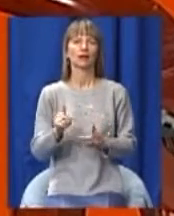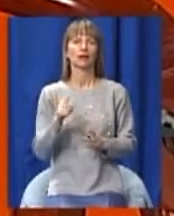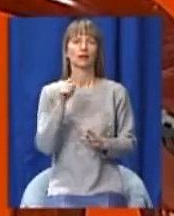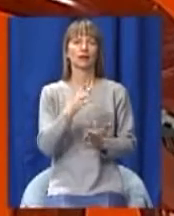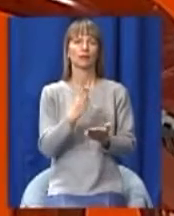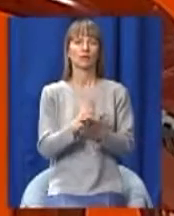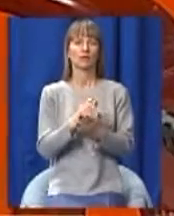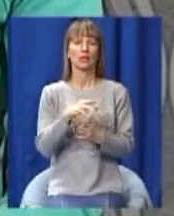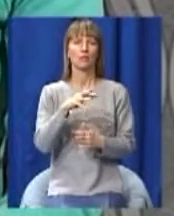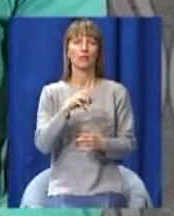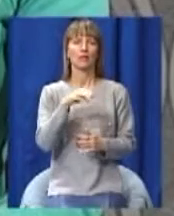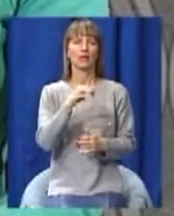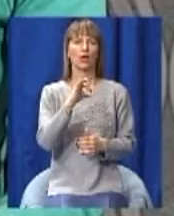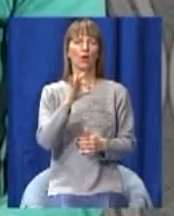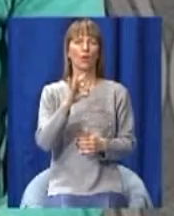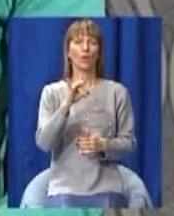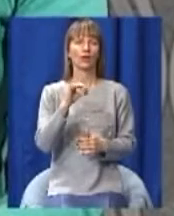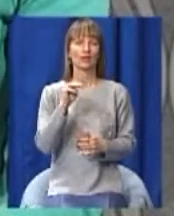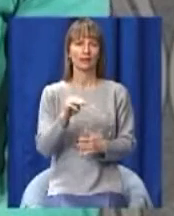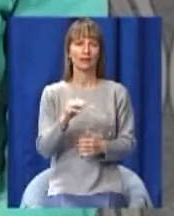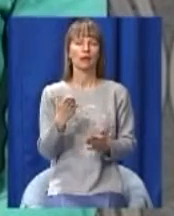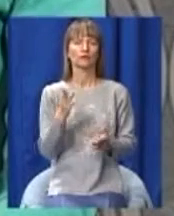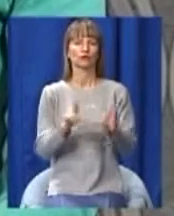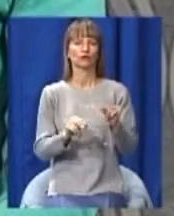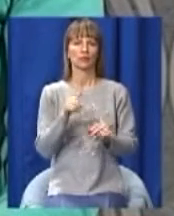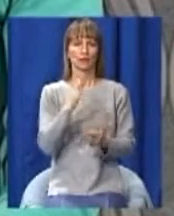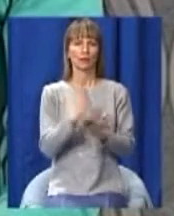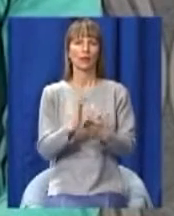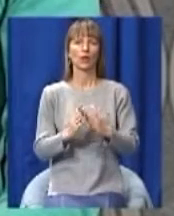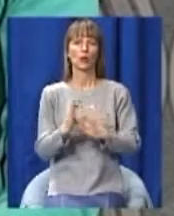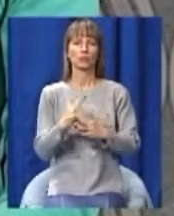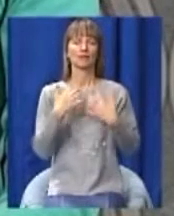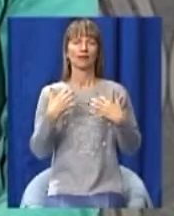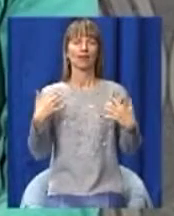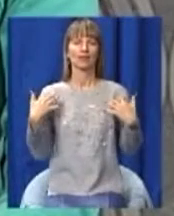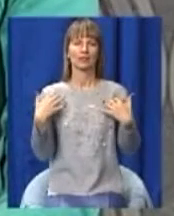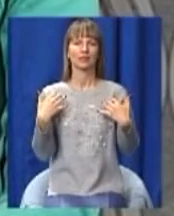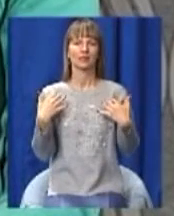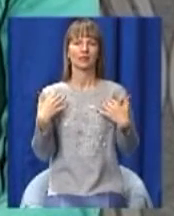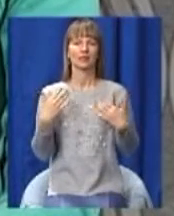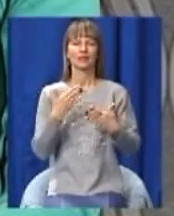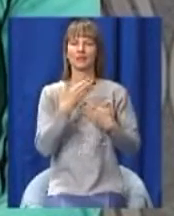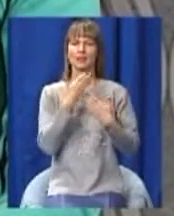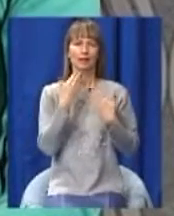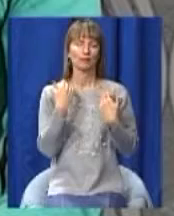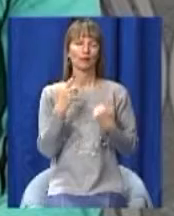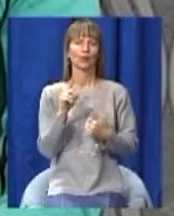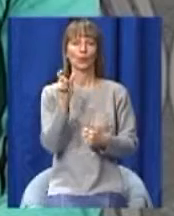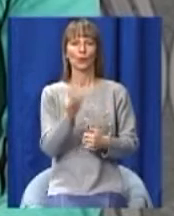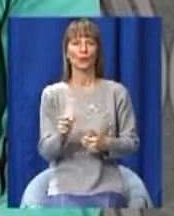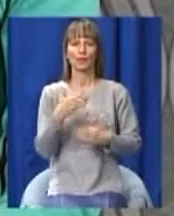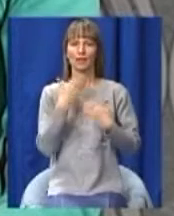є метеорит. Ага. А як ти думаєш, там є рослини, тварини, там якісь ще люди? Чому?